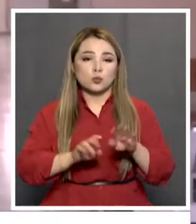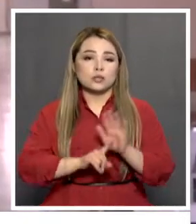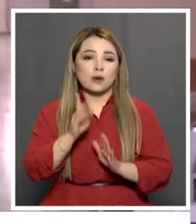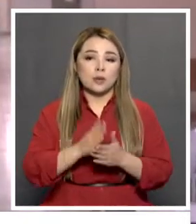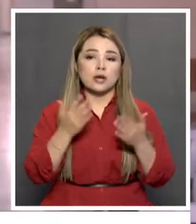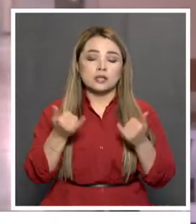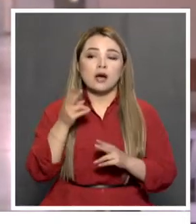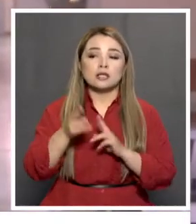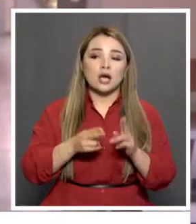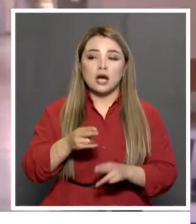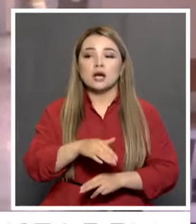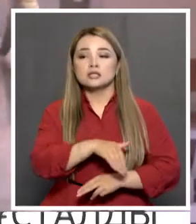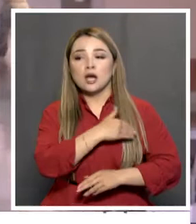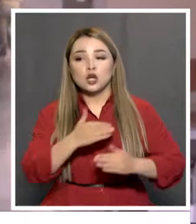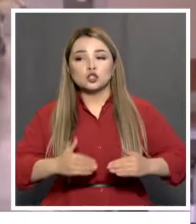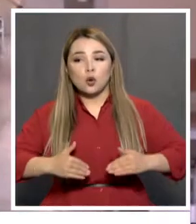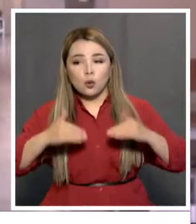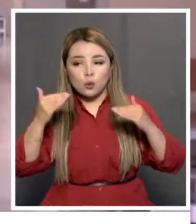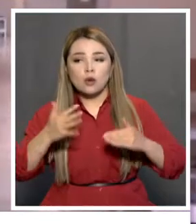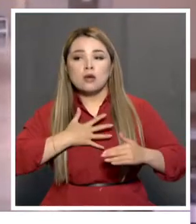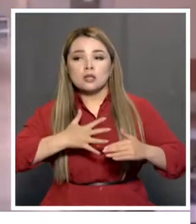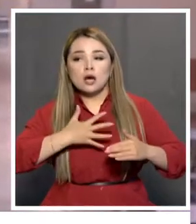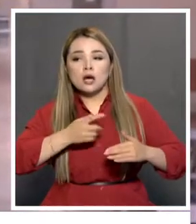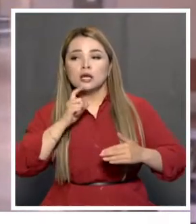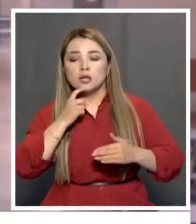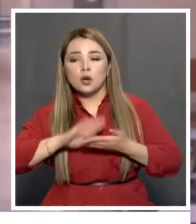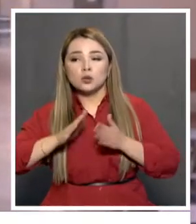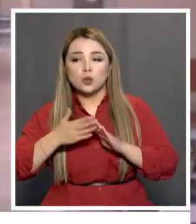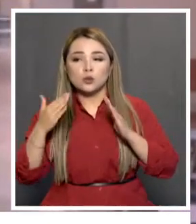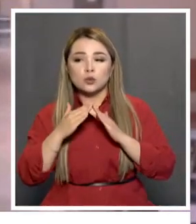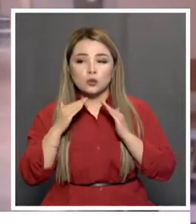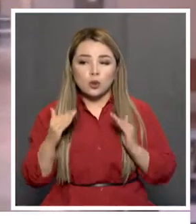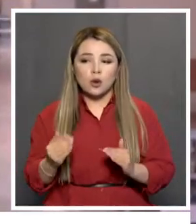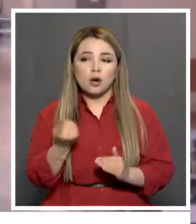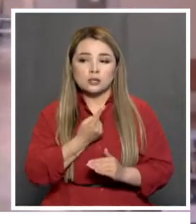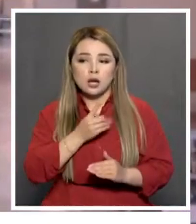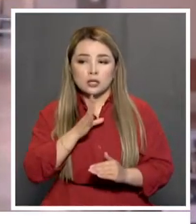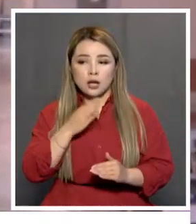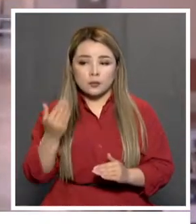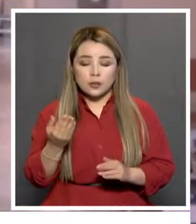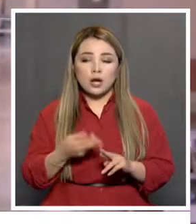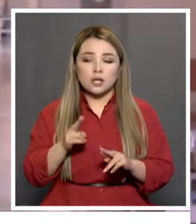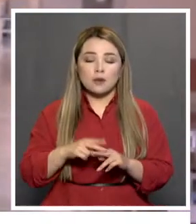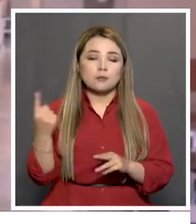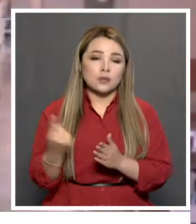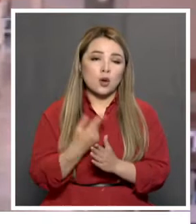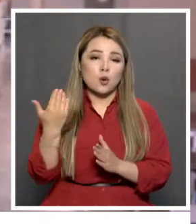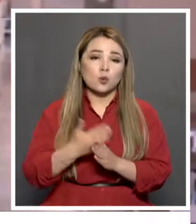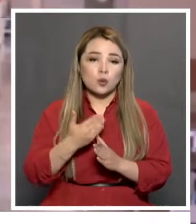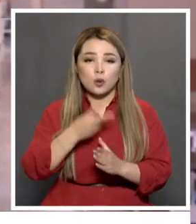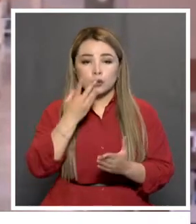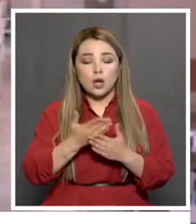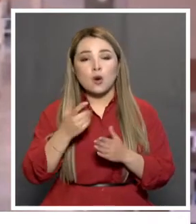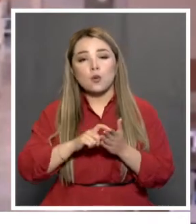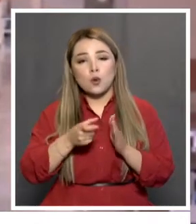кезде шағымда дене қызуының жоғарылауы, ентігу, үй жағдайында тырыспа болған, алғашқы көмек көрсетіліп,